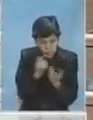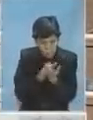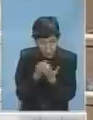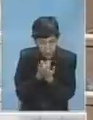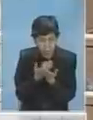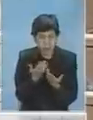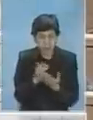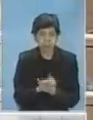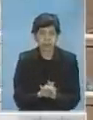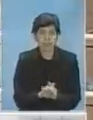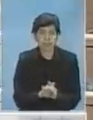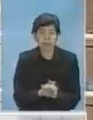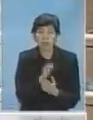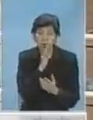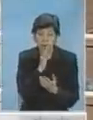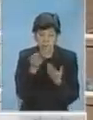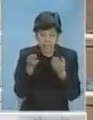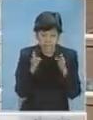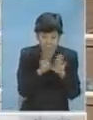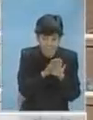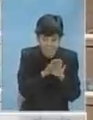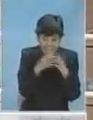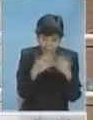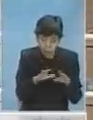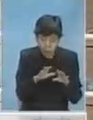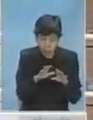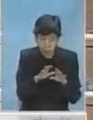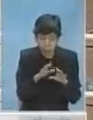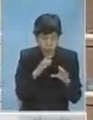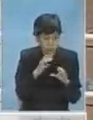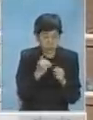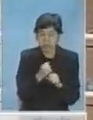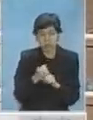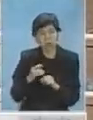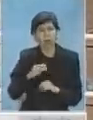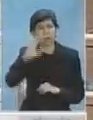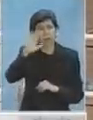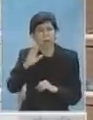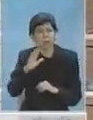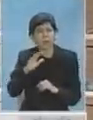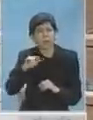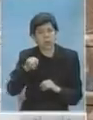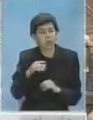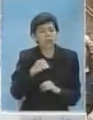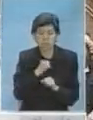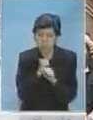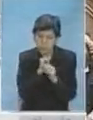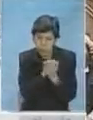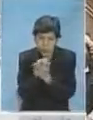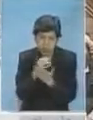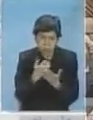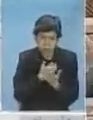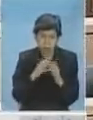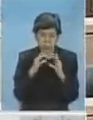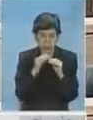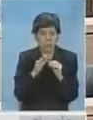แนนถ้าปิดแล้วเนี่ยมันมาลงเพิ่มไม่ได้เด็ดขาดครับเพราะนั้นผมอยากให้เป็นบรรทัดฐานที่ถูกต้องใน